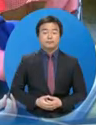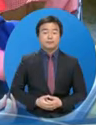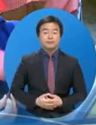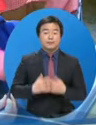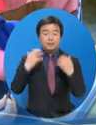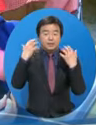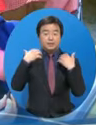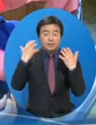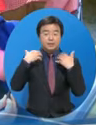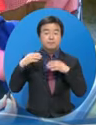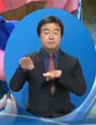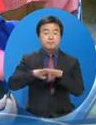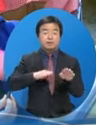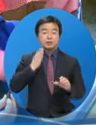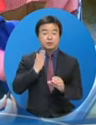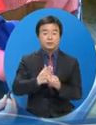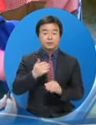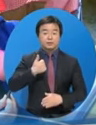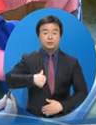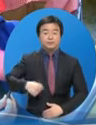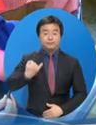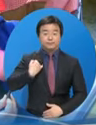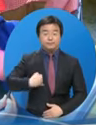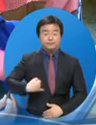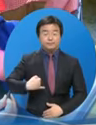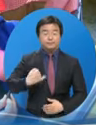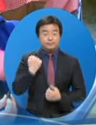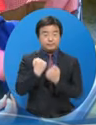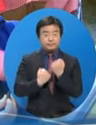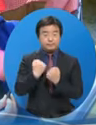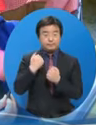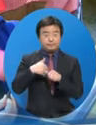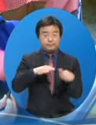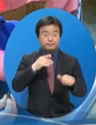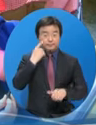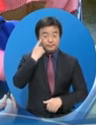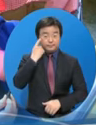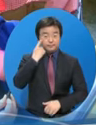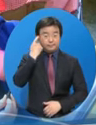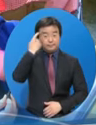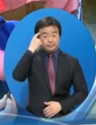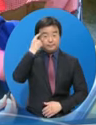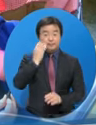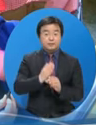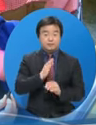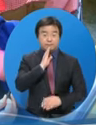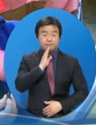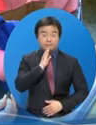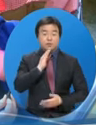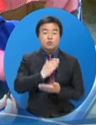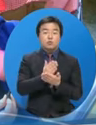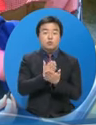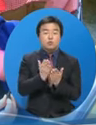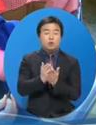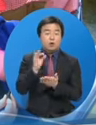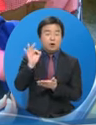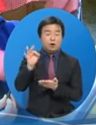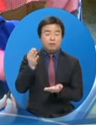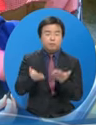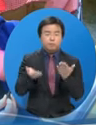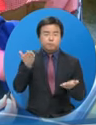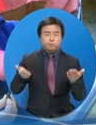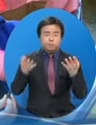네, 여름방학 동안 자녀를 캠프에 한번 보내볼까 하는 부모님들 많으시죠? 이 종류와 가격이 천차만별이다